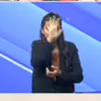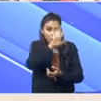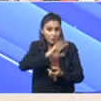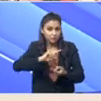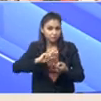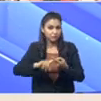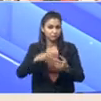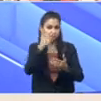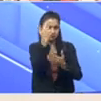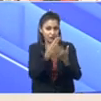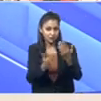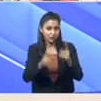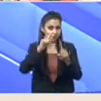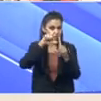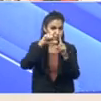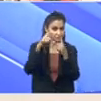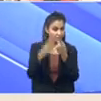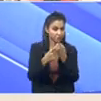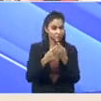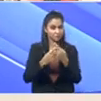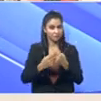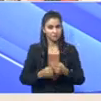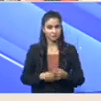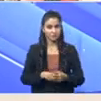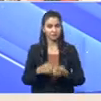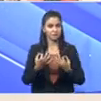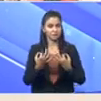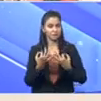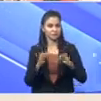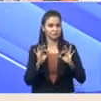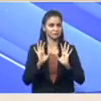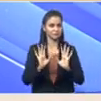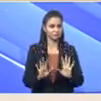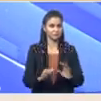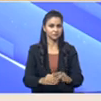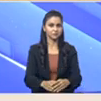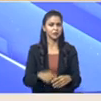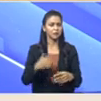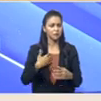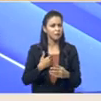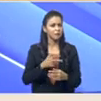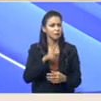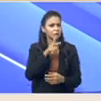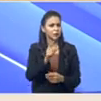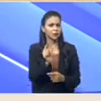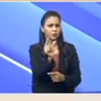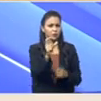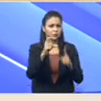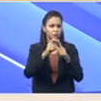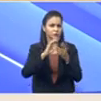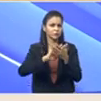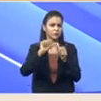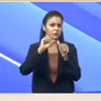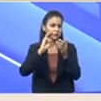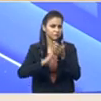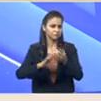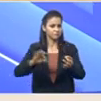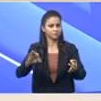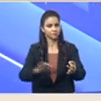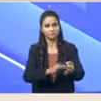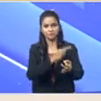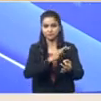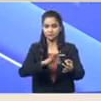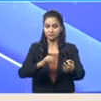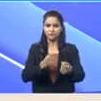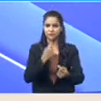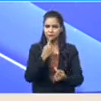कला और संस्कृति से मंत्र मुग्ध हो रहे हैं। जब मैं आपको उधमपुर में गूंजती सारंगी की बात बता